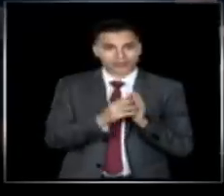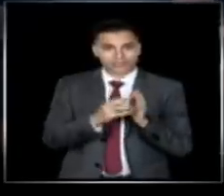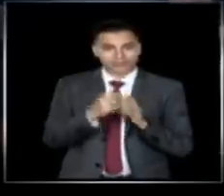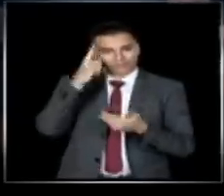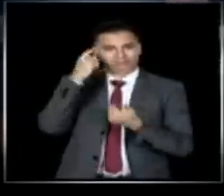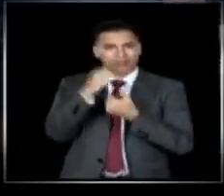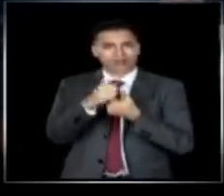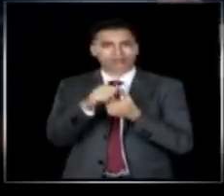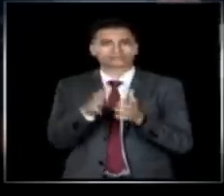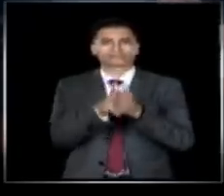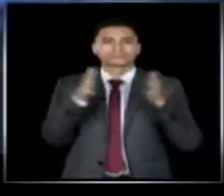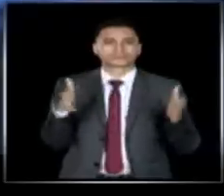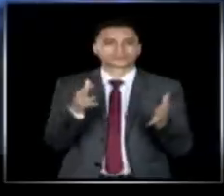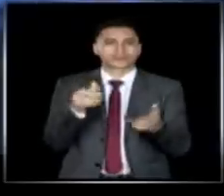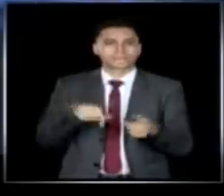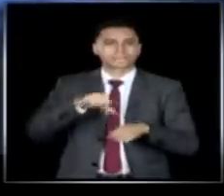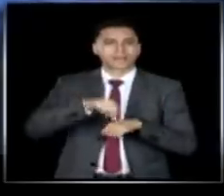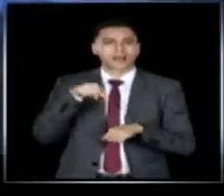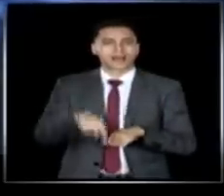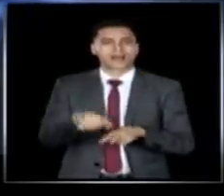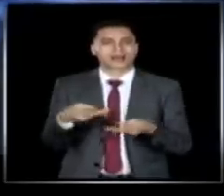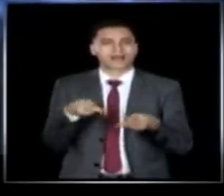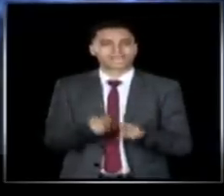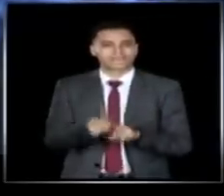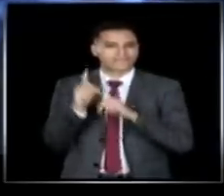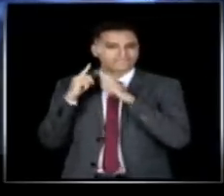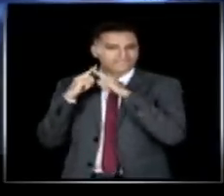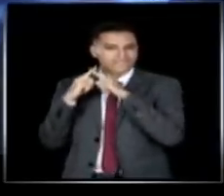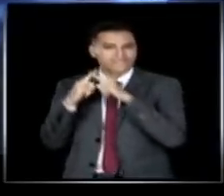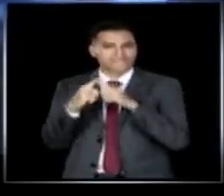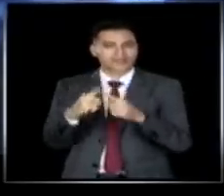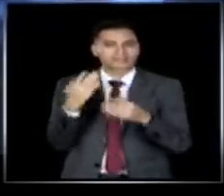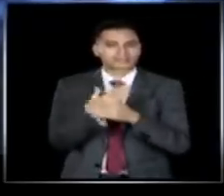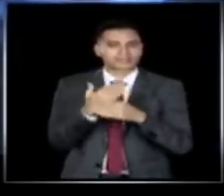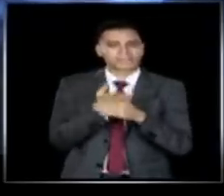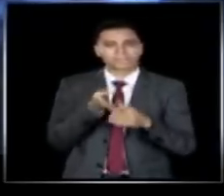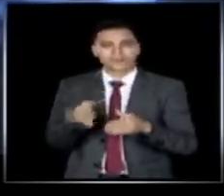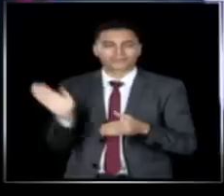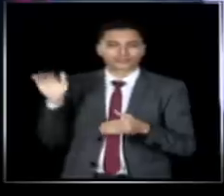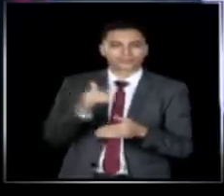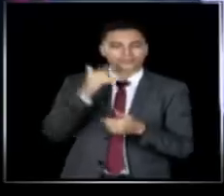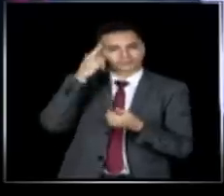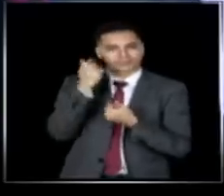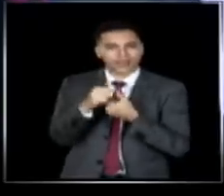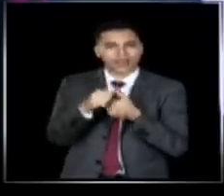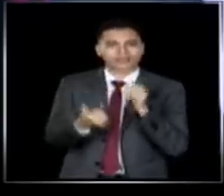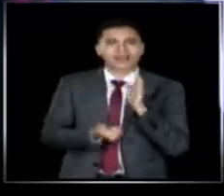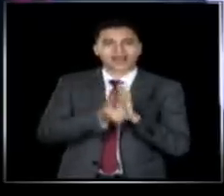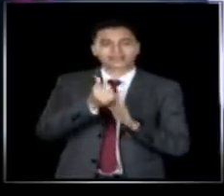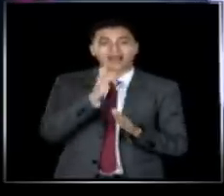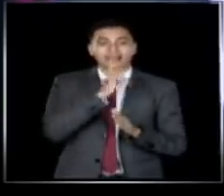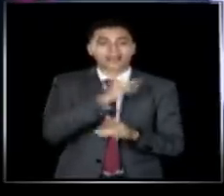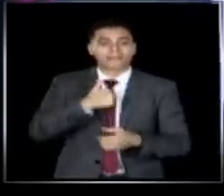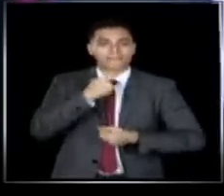ذكريات عظيمة بنقضيها في القاعة دي، لأن دايماً بيمشي وبيجي وراها ذكريات أحلى. دايماً لما بقف